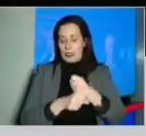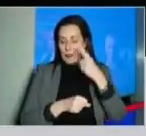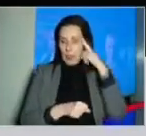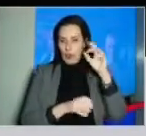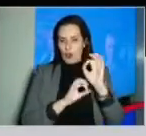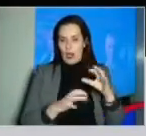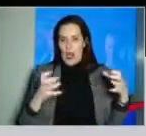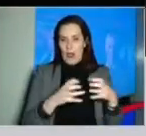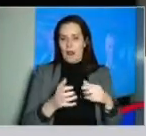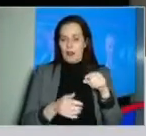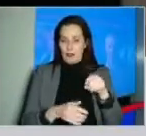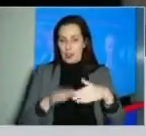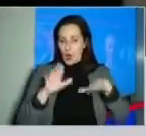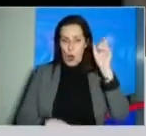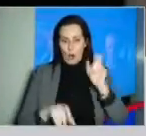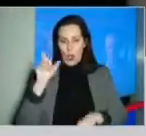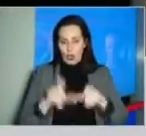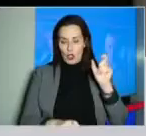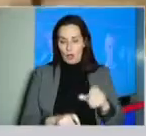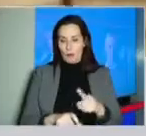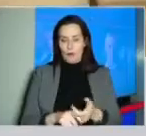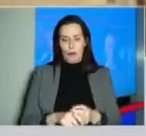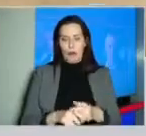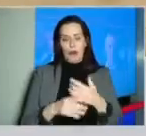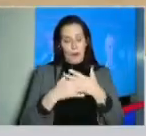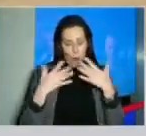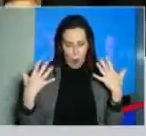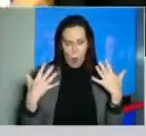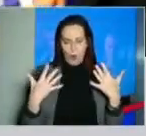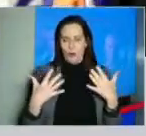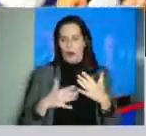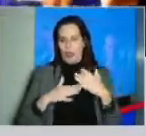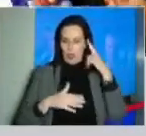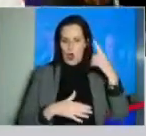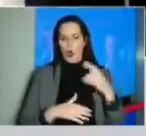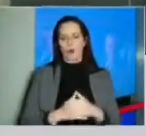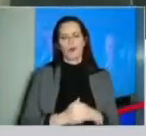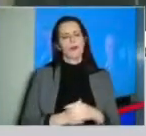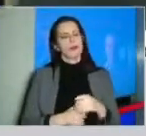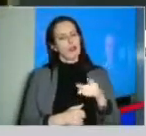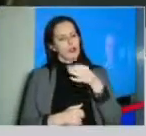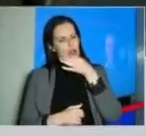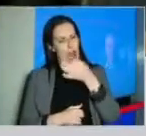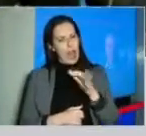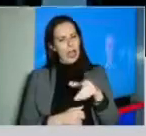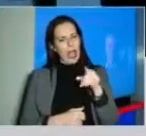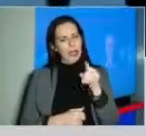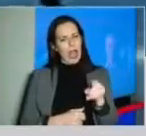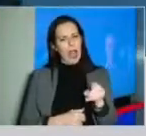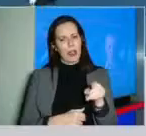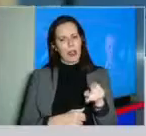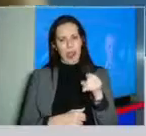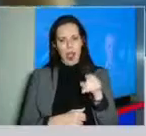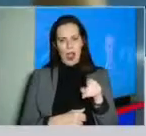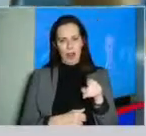שלו, וזה רוב הציבור, עמדות ימין, ברורות ונחרצות. מיקי זוהר, איך אתה, אתה